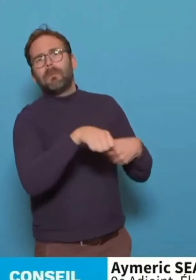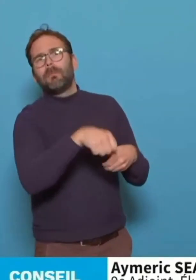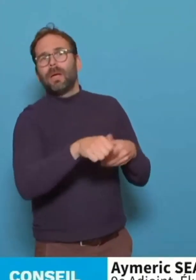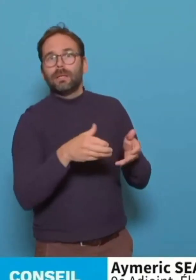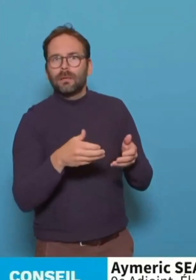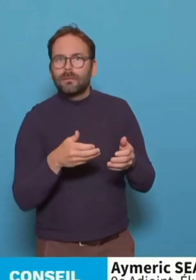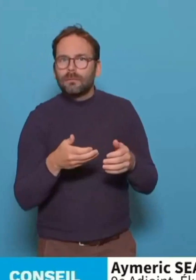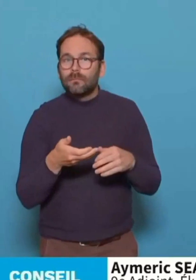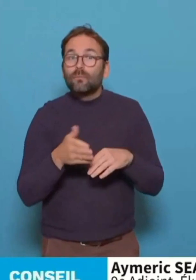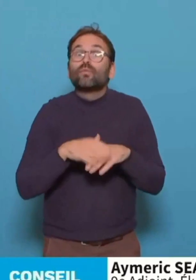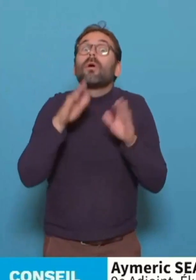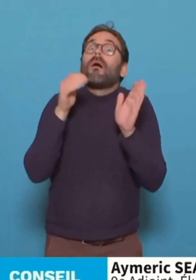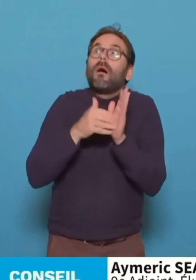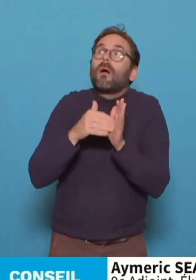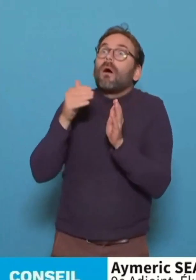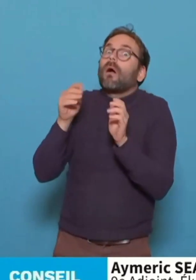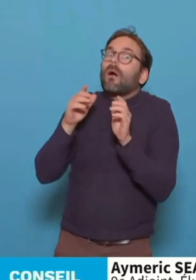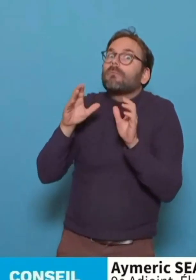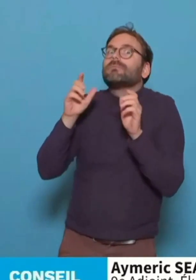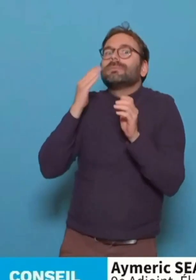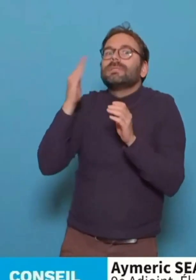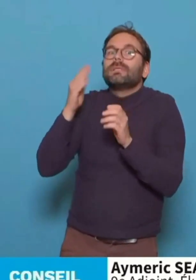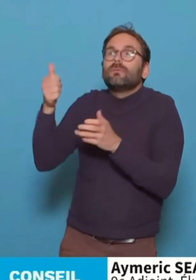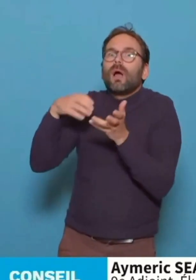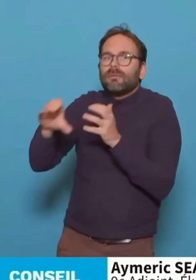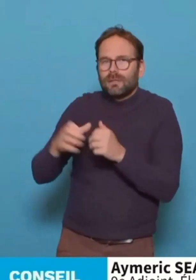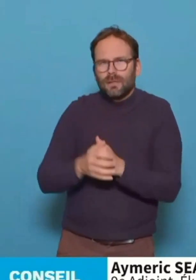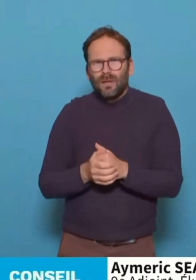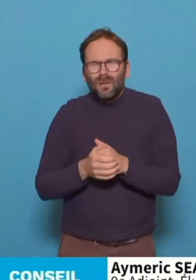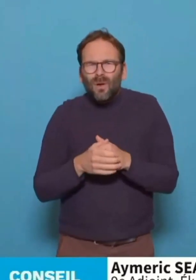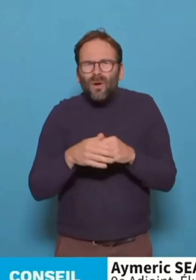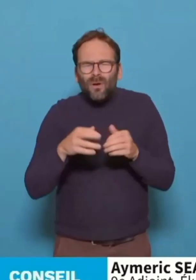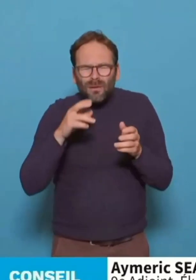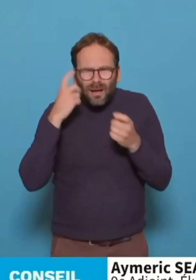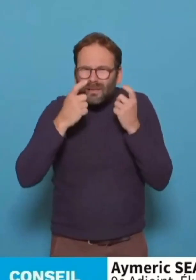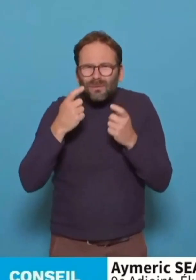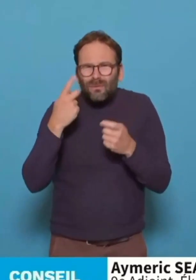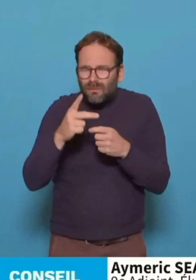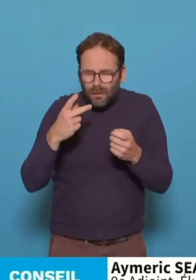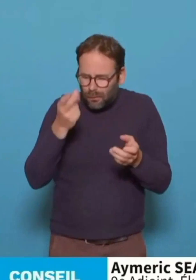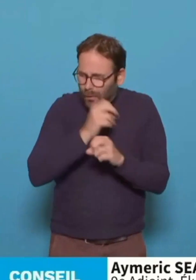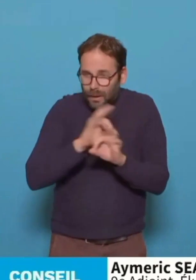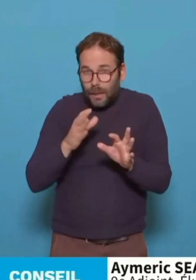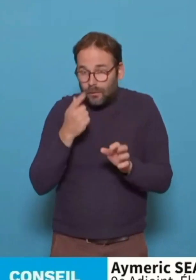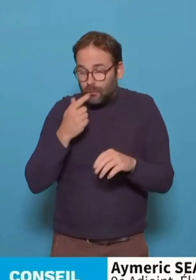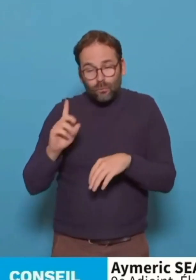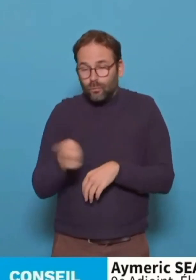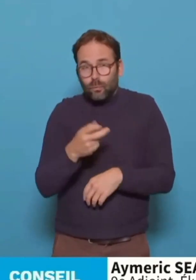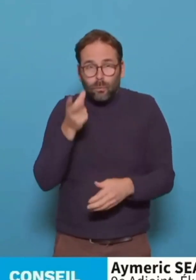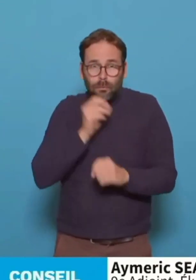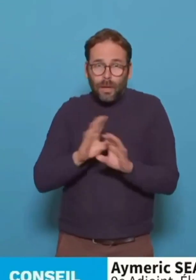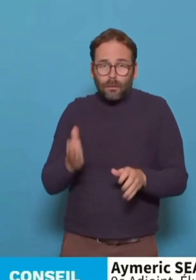investir. Donc on ne comprend plus rien à votre raisonnement et je crois qu'il ne trompe personne. Enfin, je suis ravi d'entendre